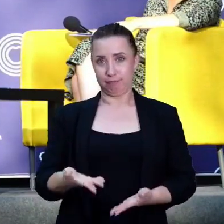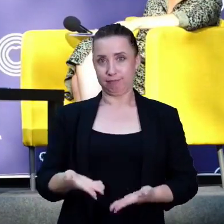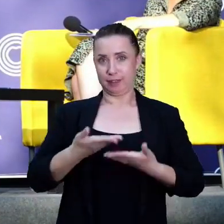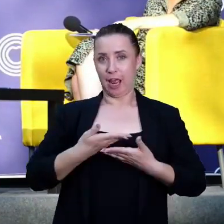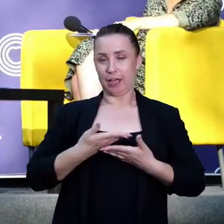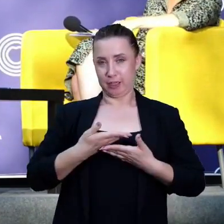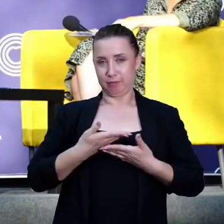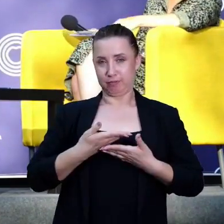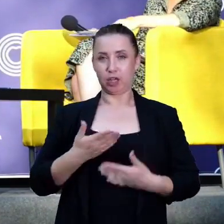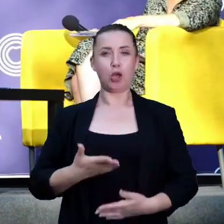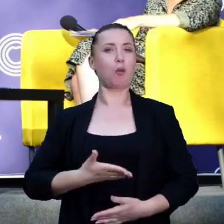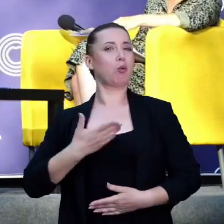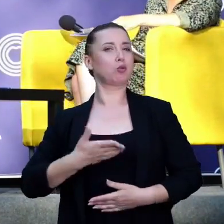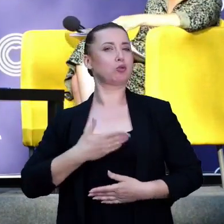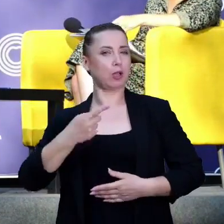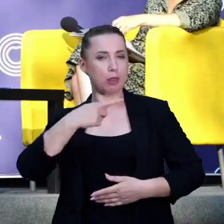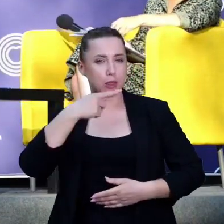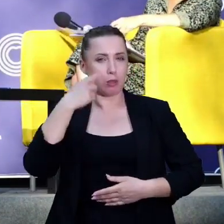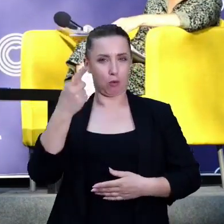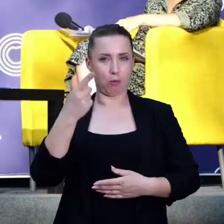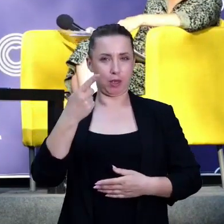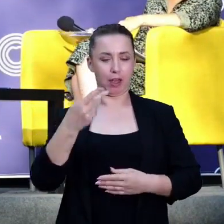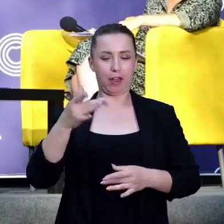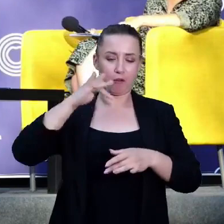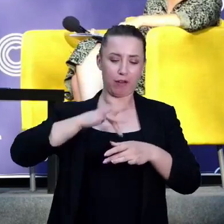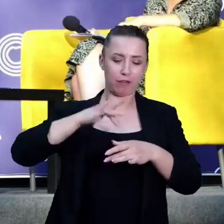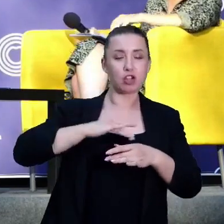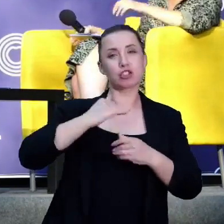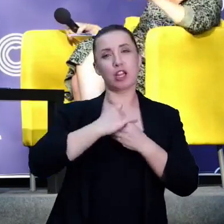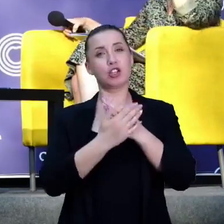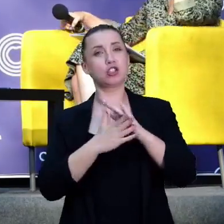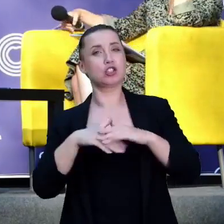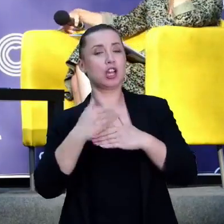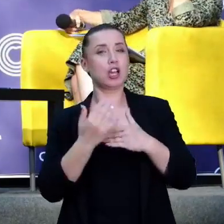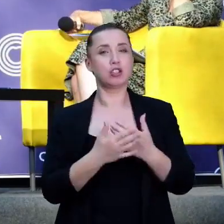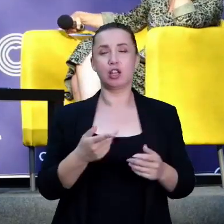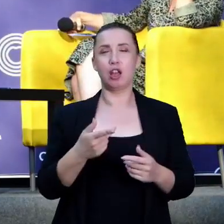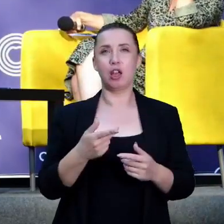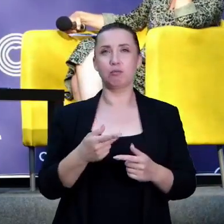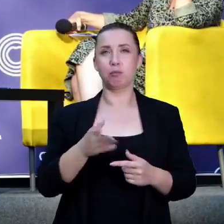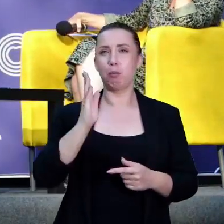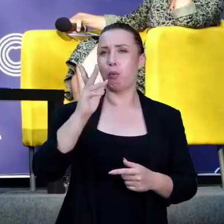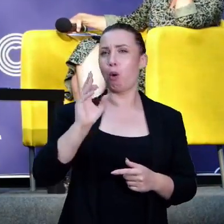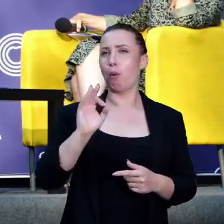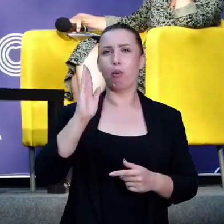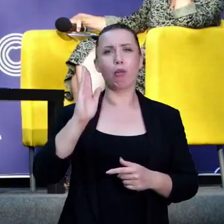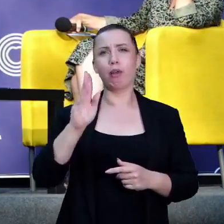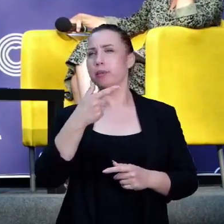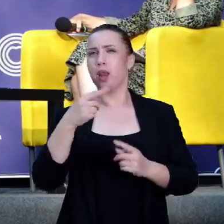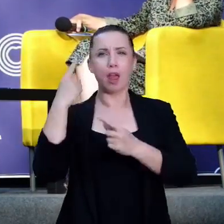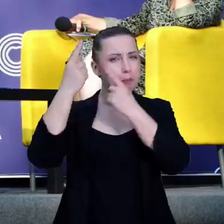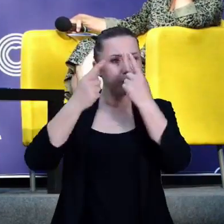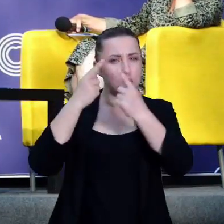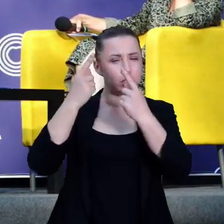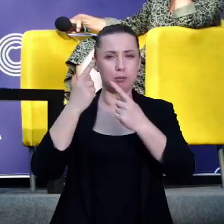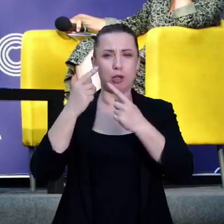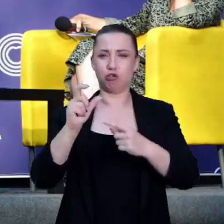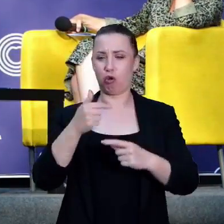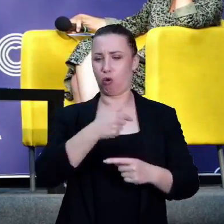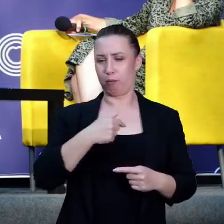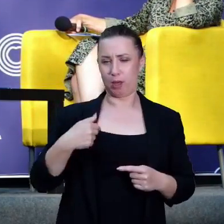poczucie satysfakcji, jakiegoś głębokiego też szczęścia. Nie zastanawiamy się wtedy nad sobą, tylko bardziej żyjemy